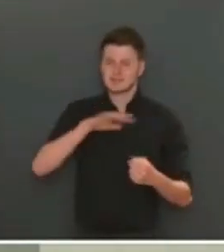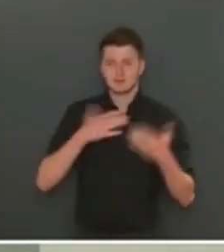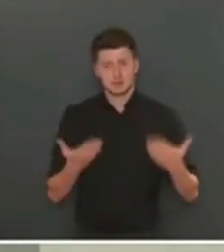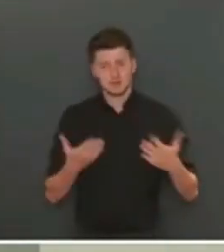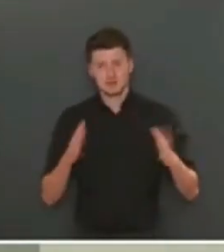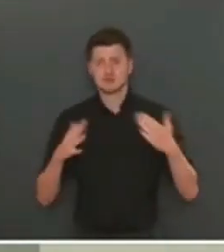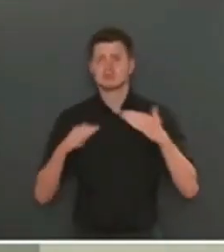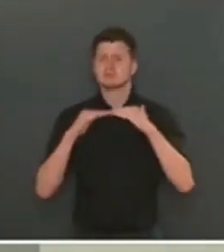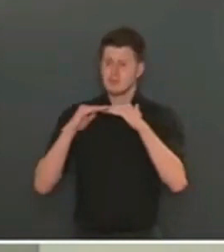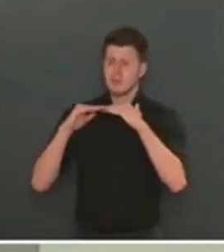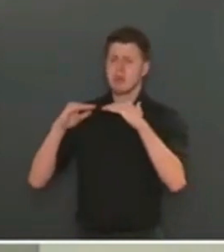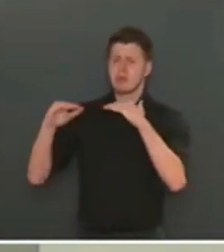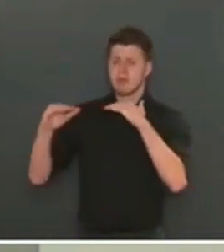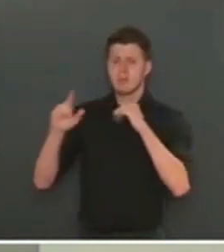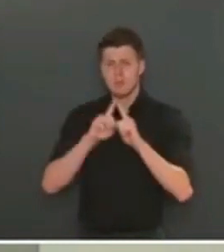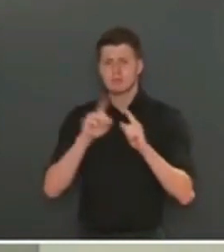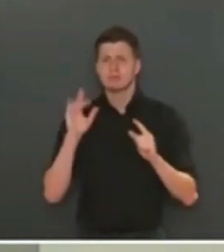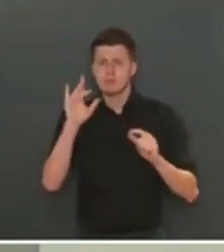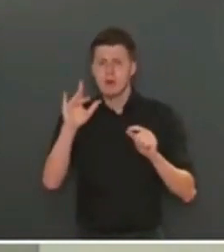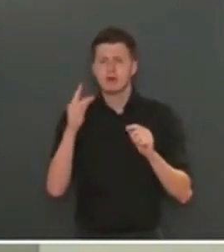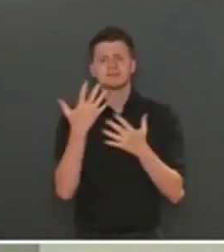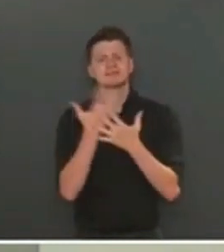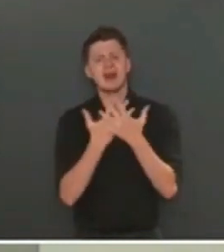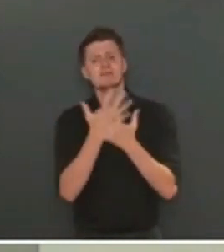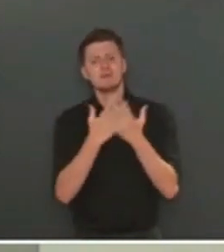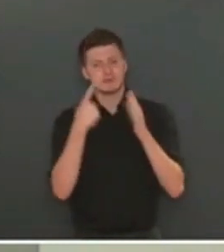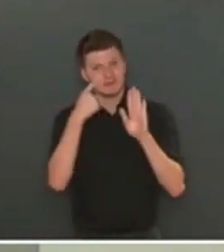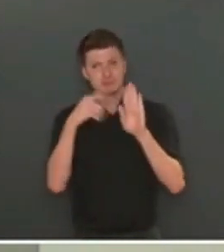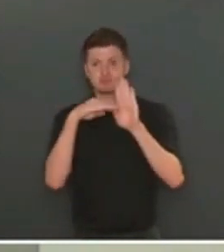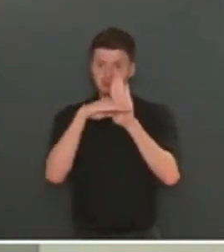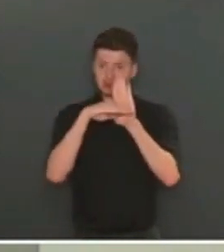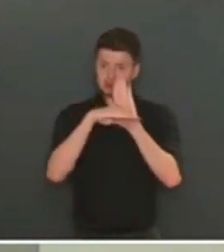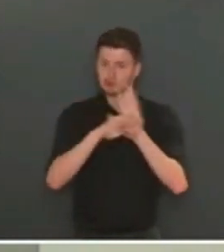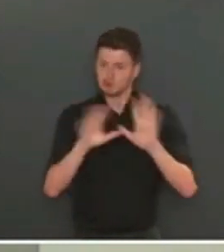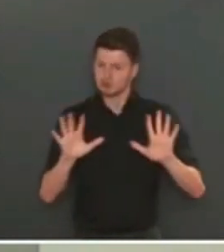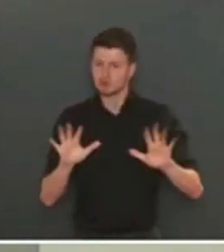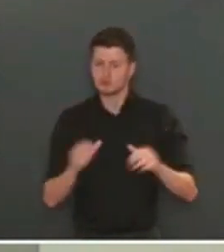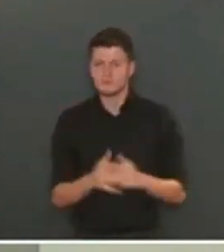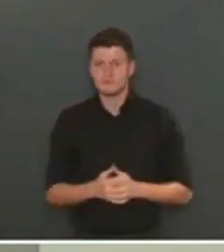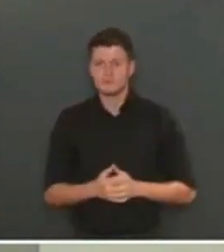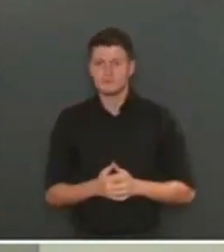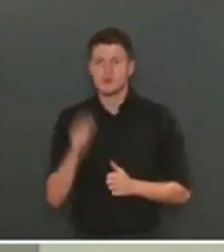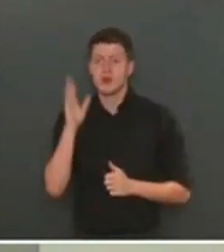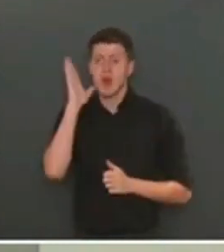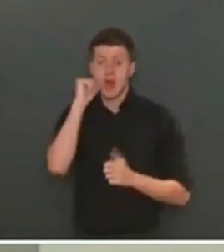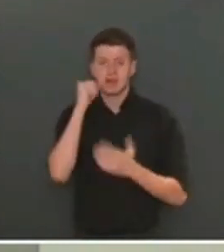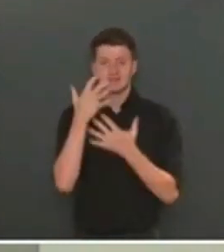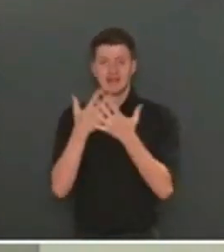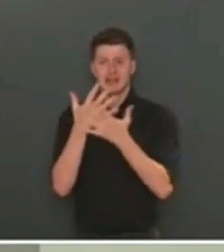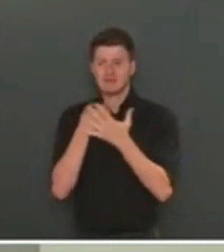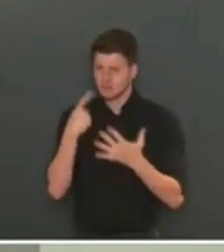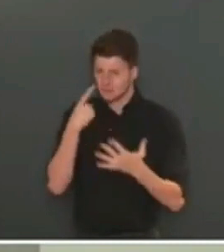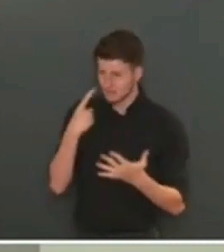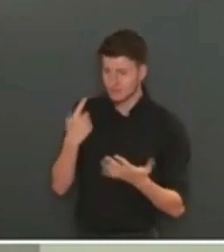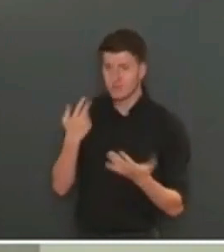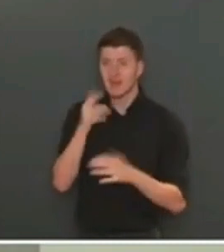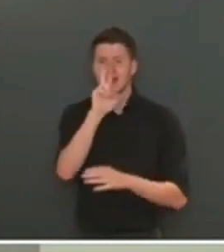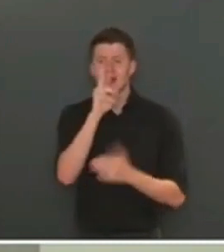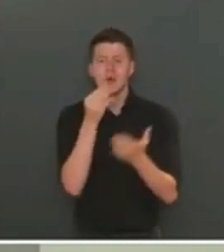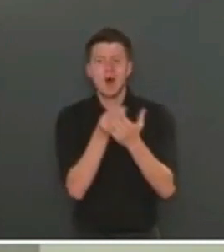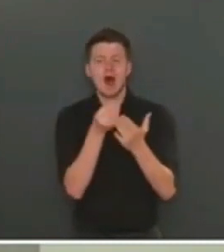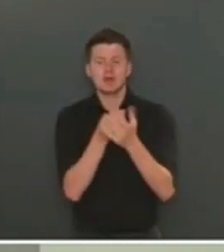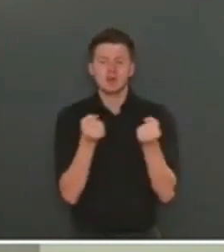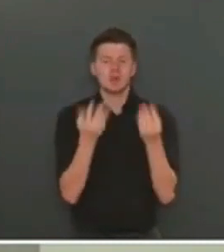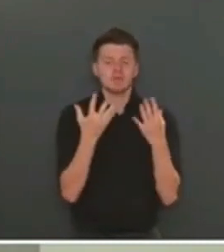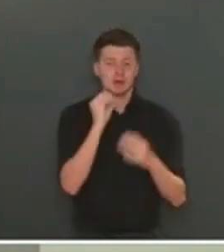العامة تقرر زيادة عدد الاشخاص الذين يمكنهم حضور هذه الأحداث ميتين شخص من